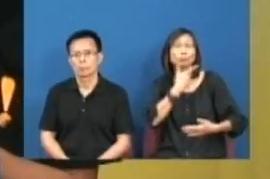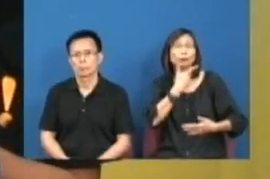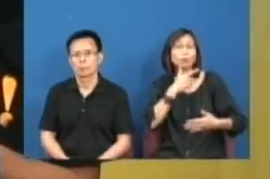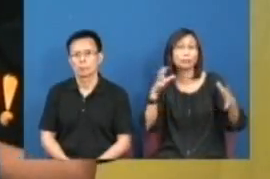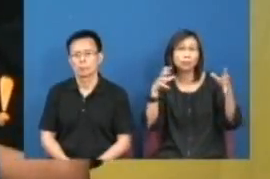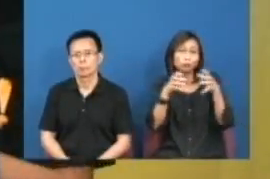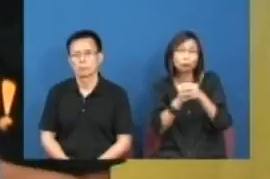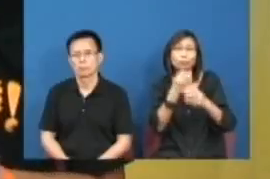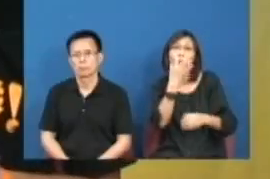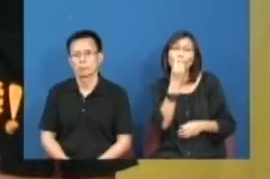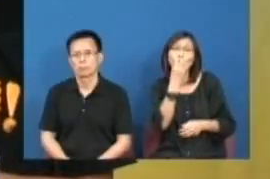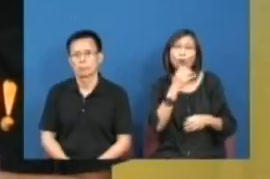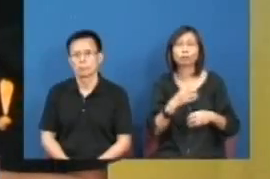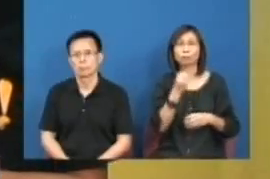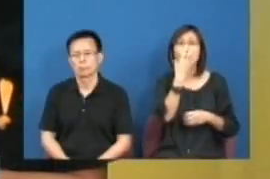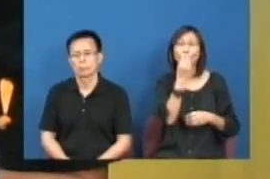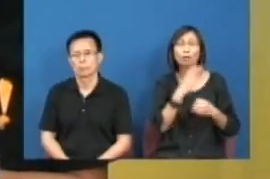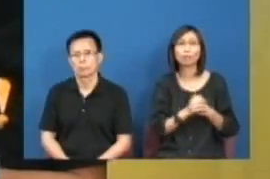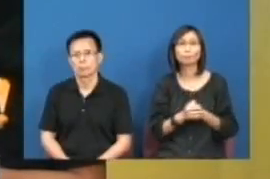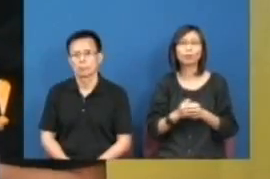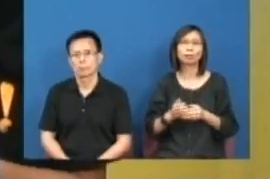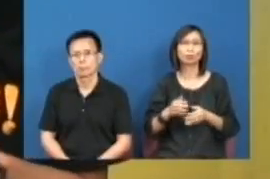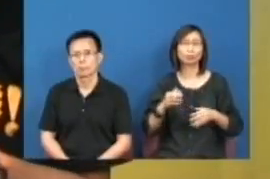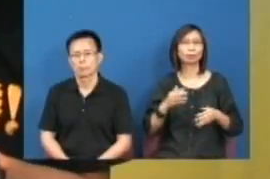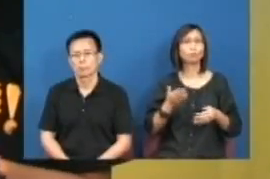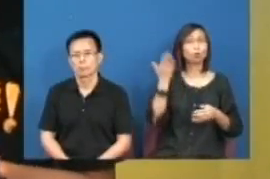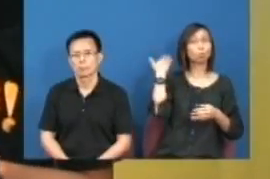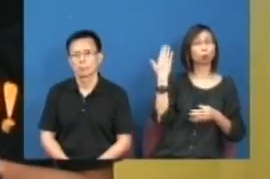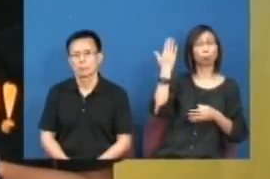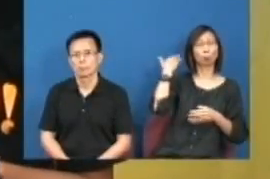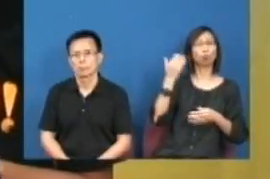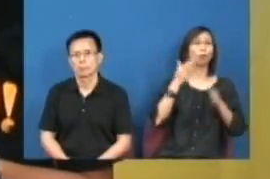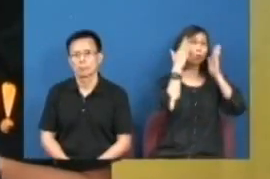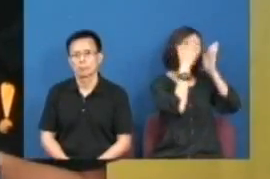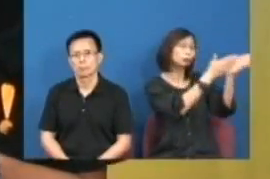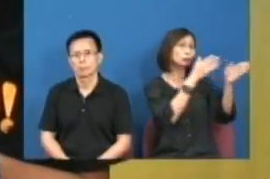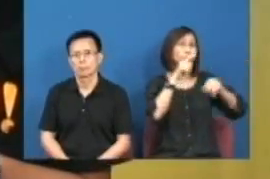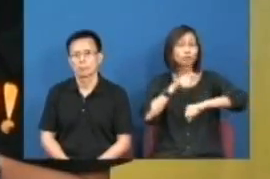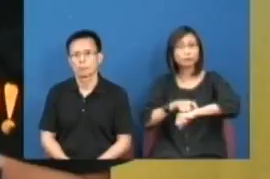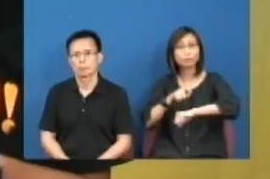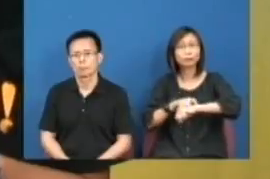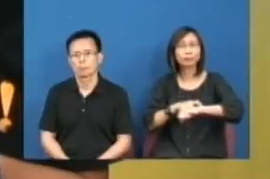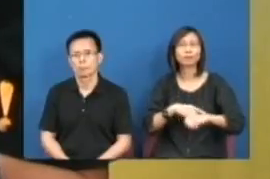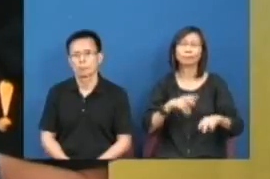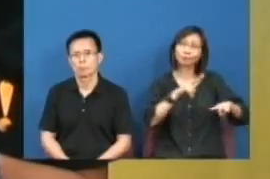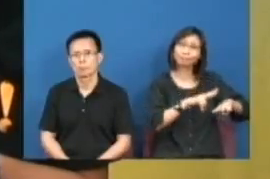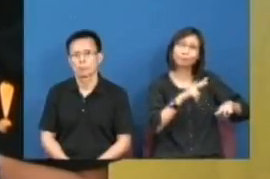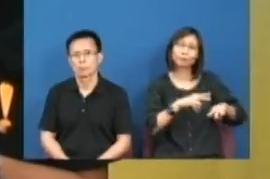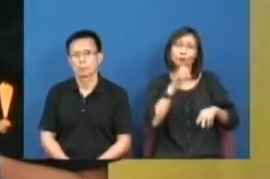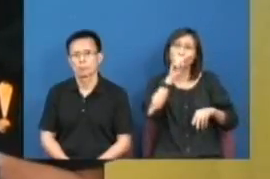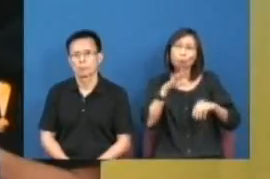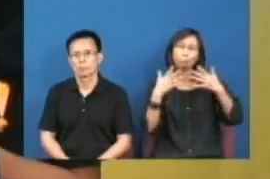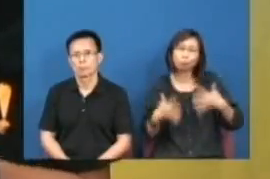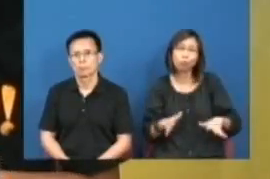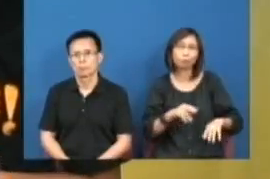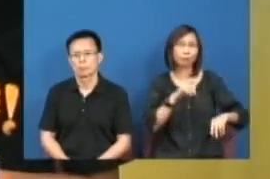其實如果有大家睇開早期向左望節目，我都有討論過，就係內地其實都係視第一。究竟內地視香港是一個夥伴定係